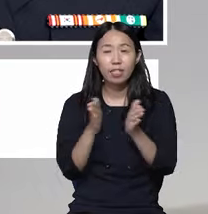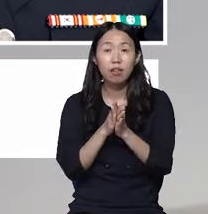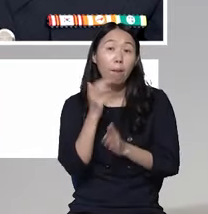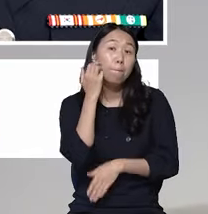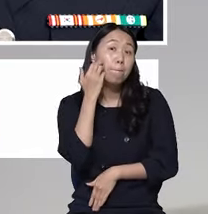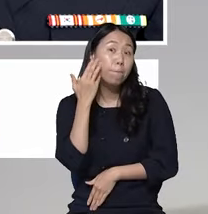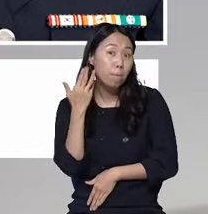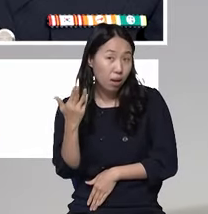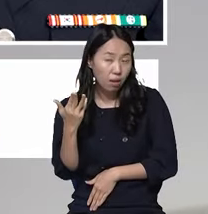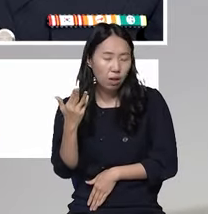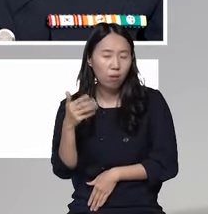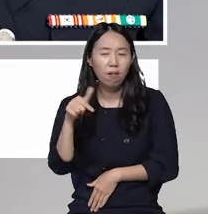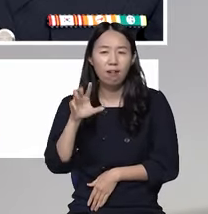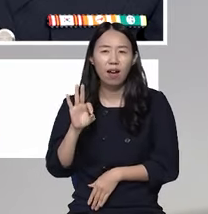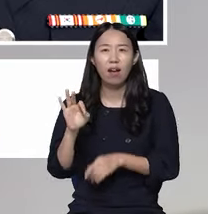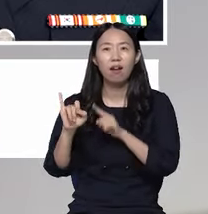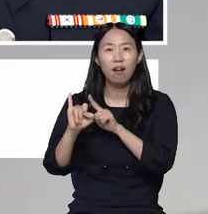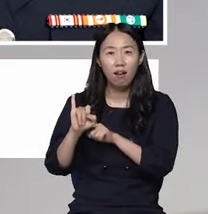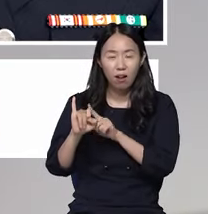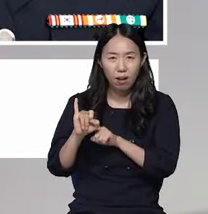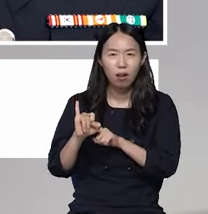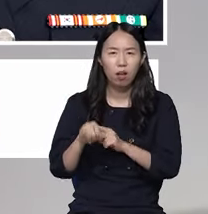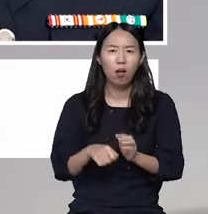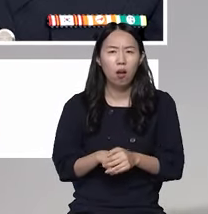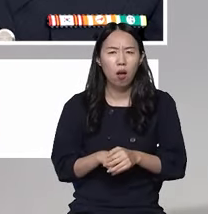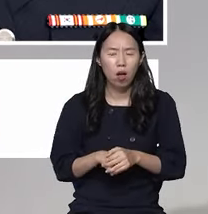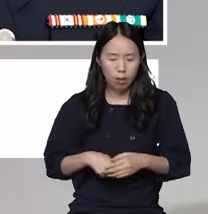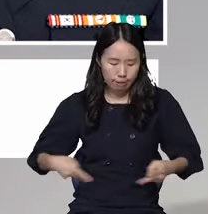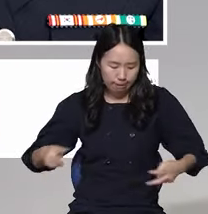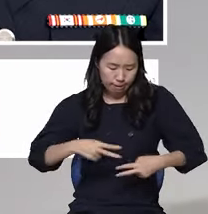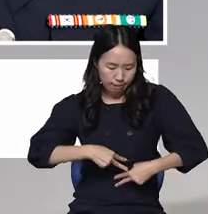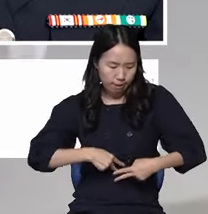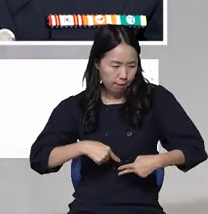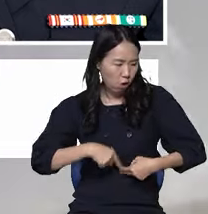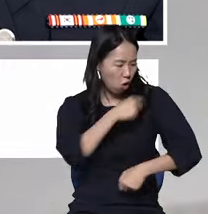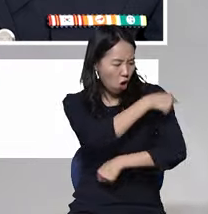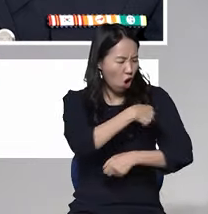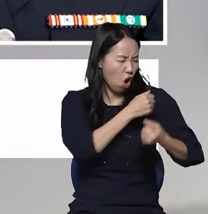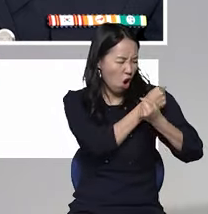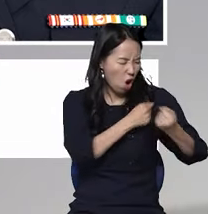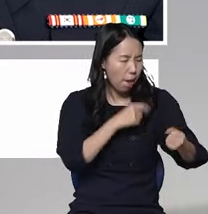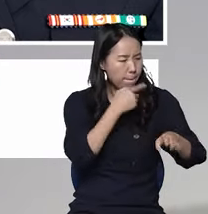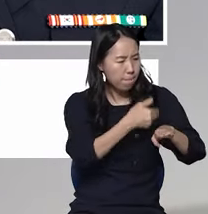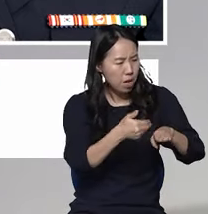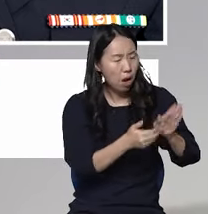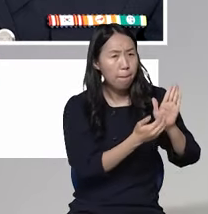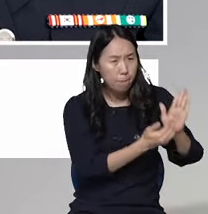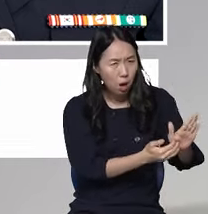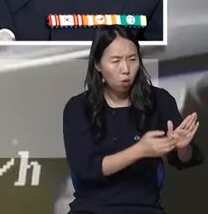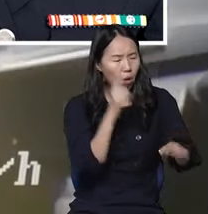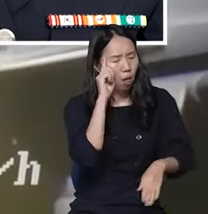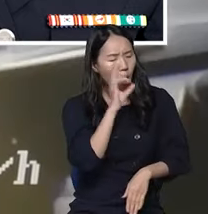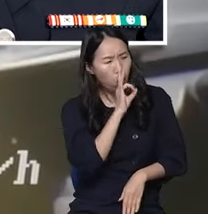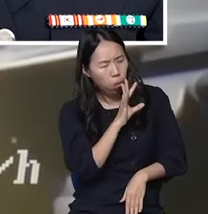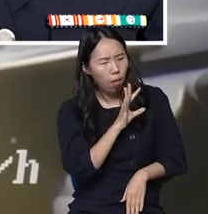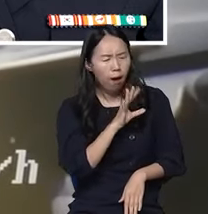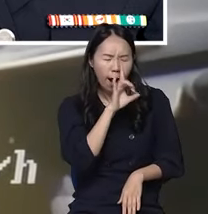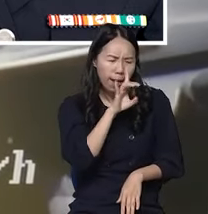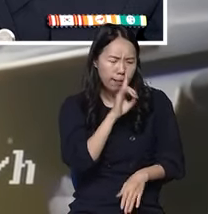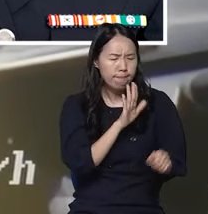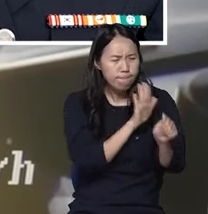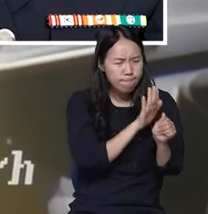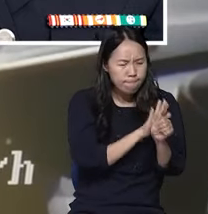구급 대원으로 활동 중인 강 소방사는 착용 중이던 허리띠로 지혈하는 한편 A씨가 쇼크 상태에 빠지지 않도록